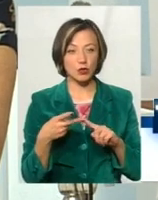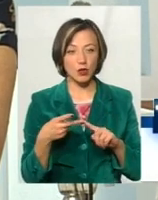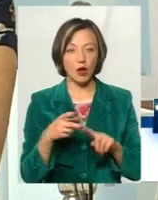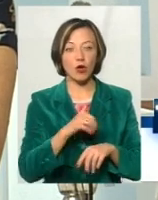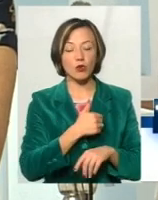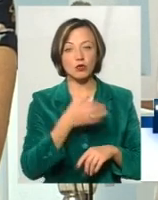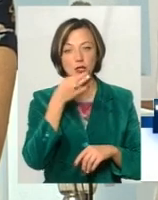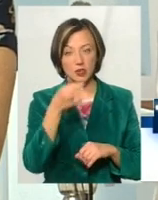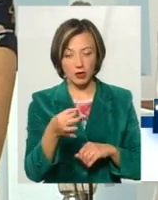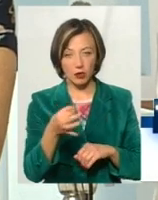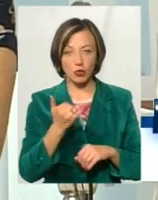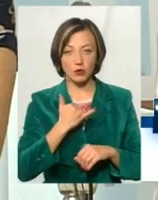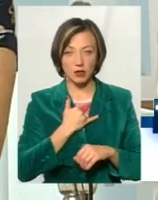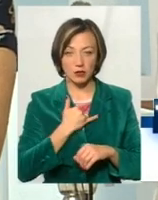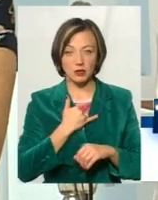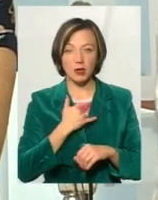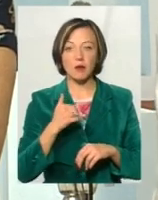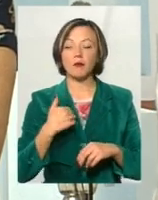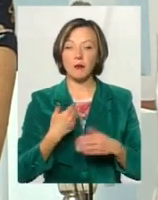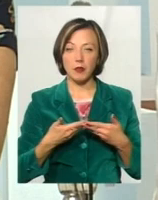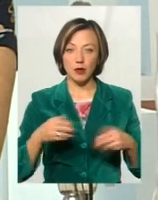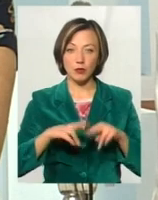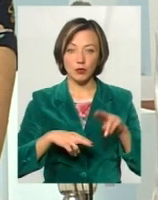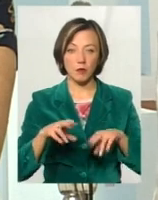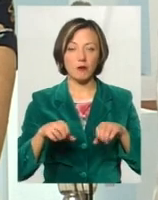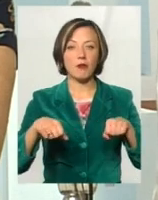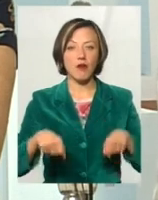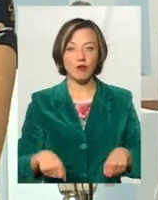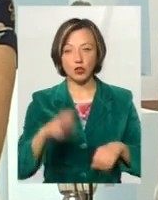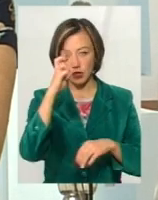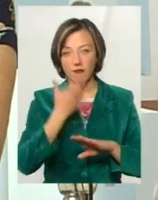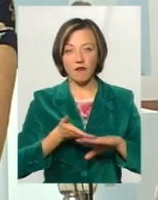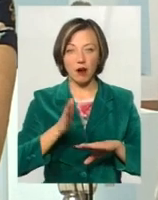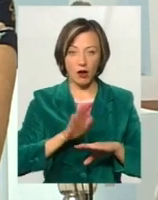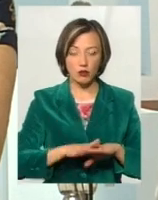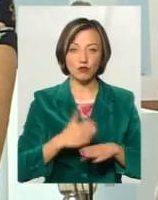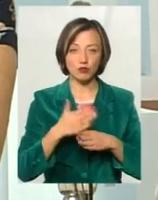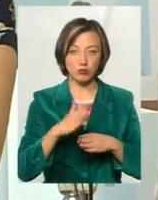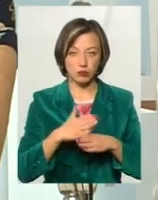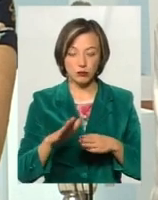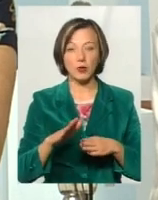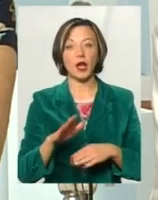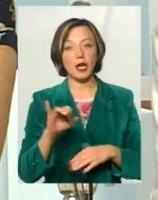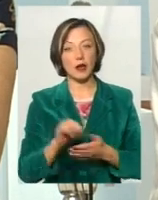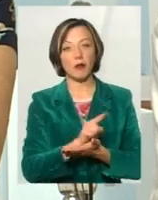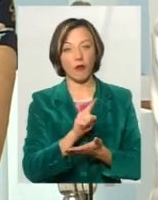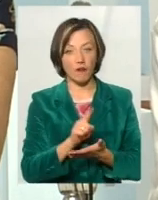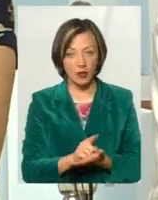хочу сказати, у нас ми будуємо правову державу. Важко, але будуємо правову державу. І